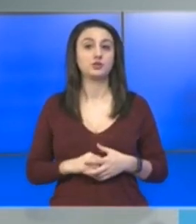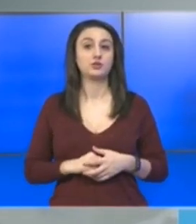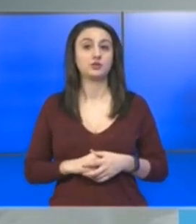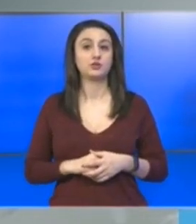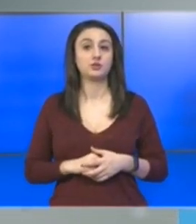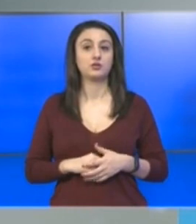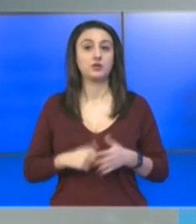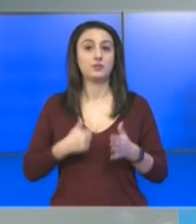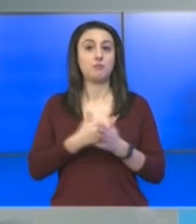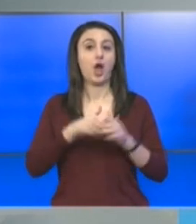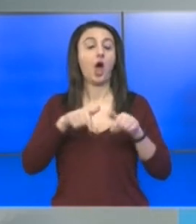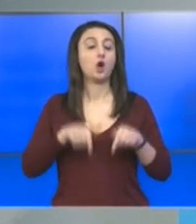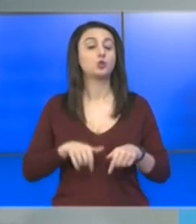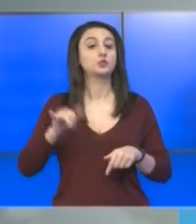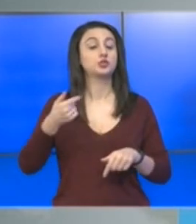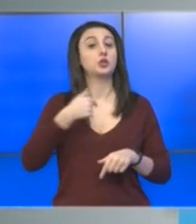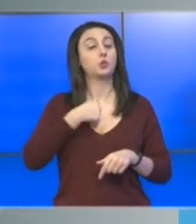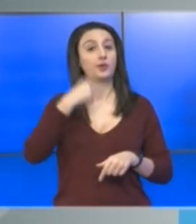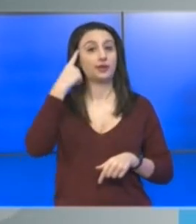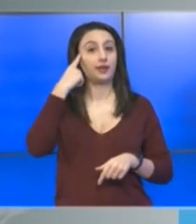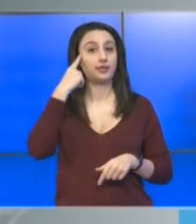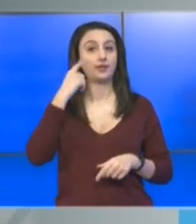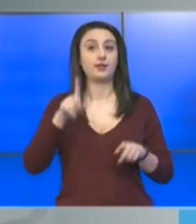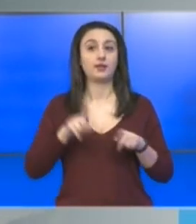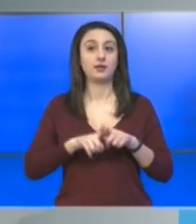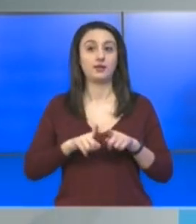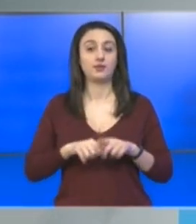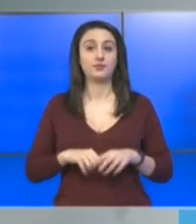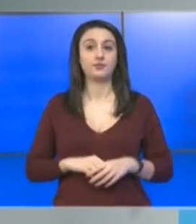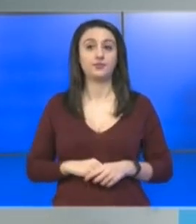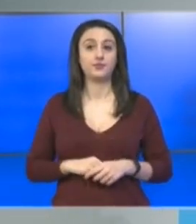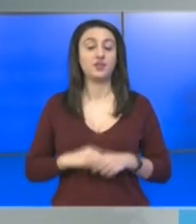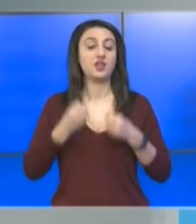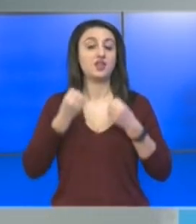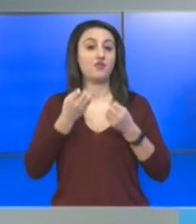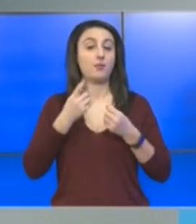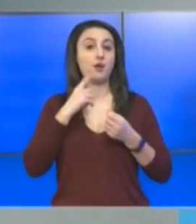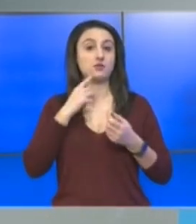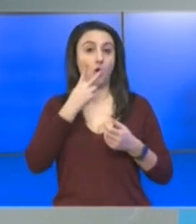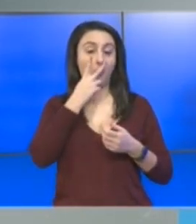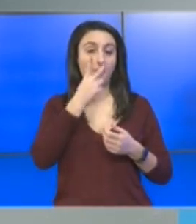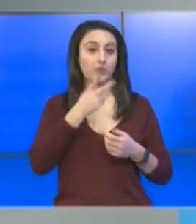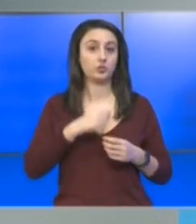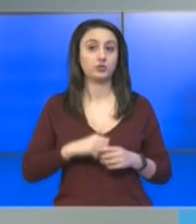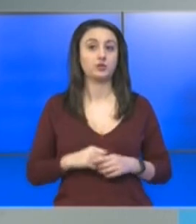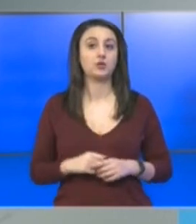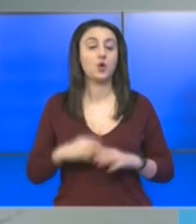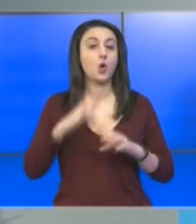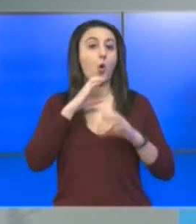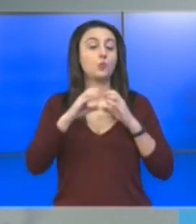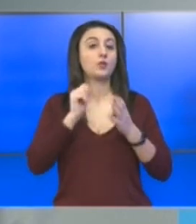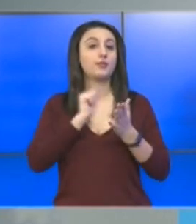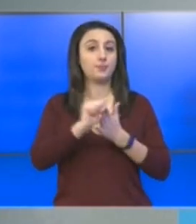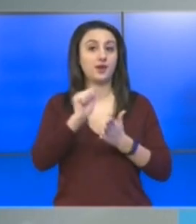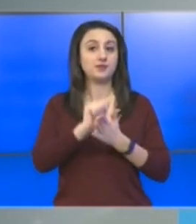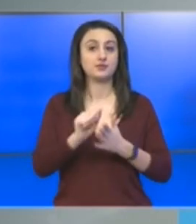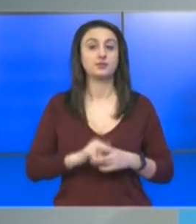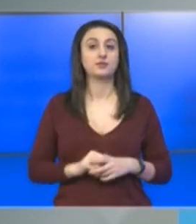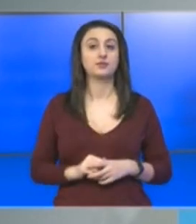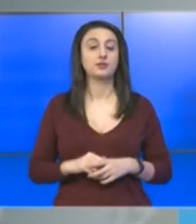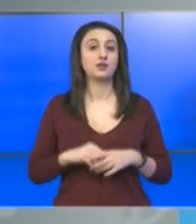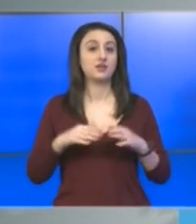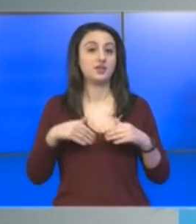în acest moment și eu bănuiesc ca și informațiile care au apărut pe comunicatul de presă dat